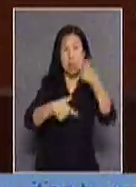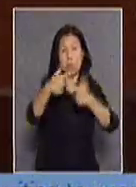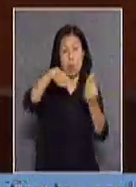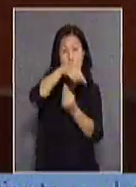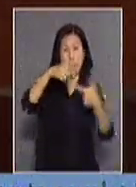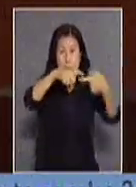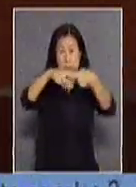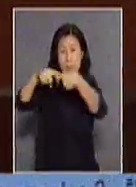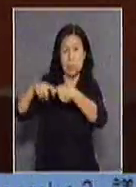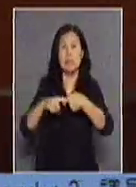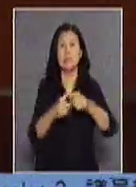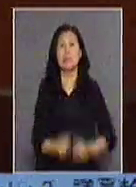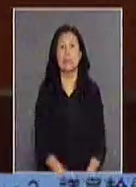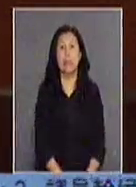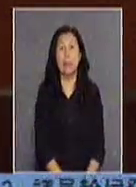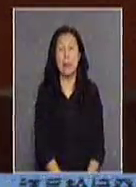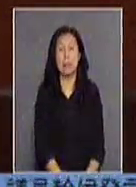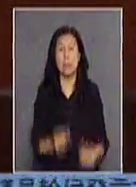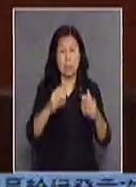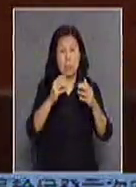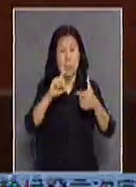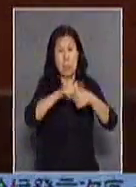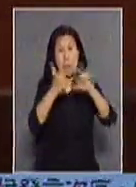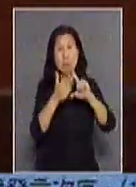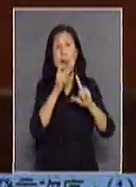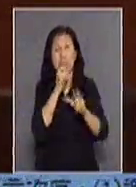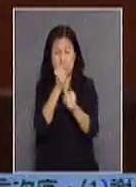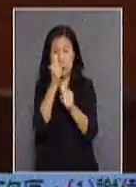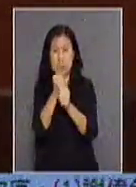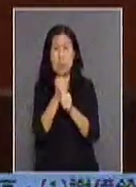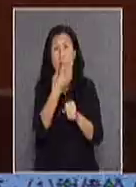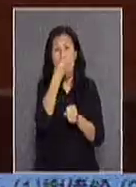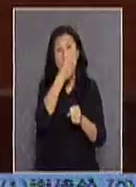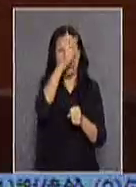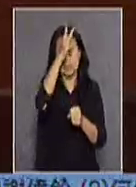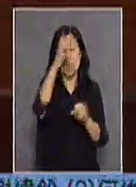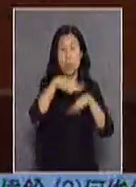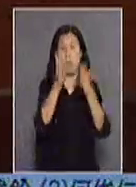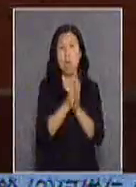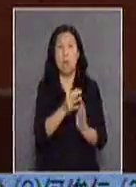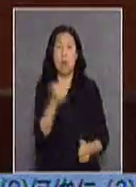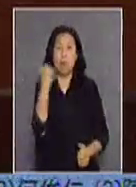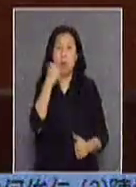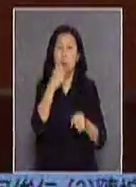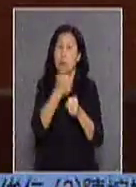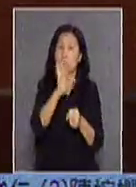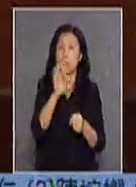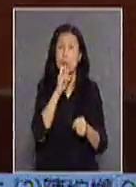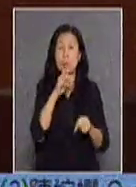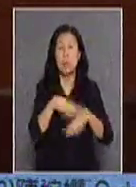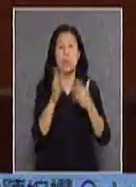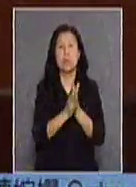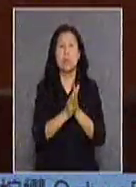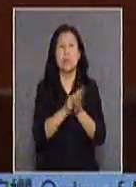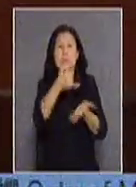扣。在文化產業上，特區政府不單是未盡全力，簡直是背道而